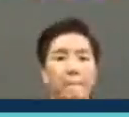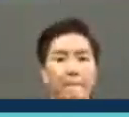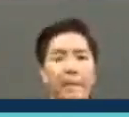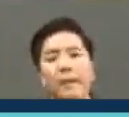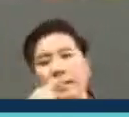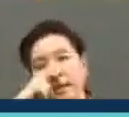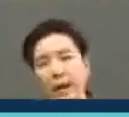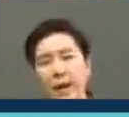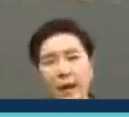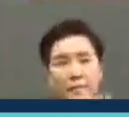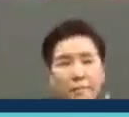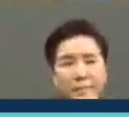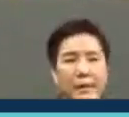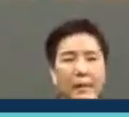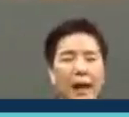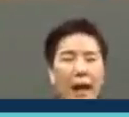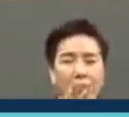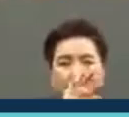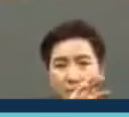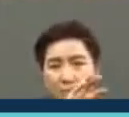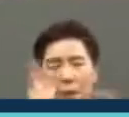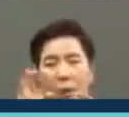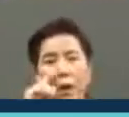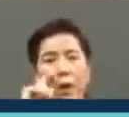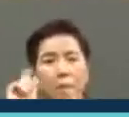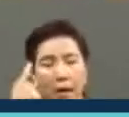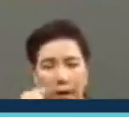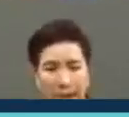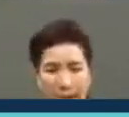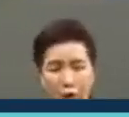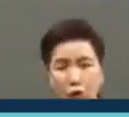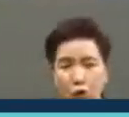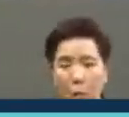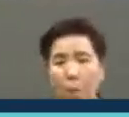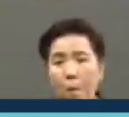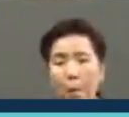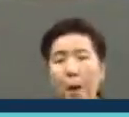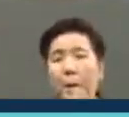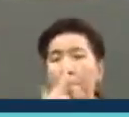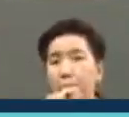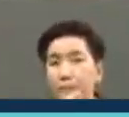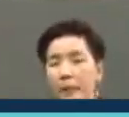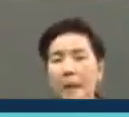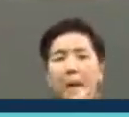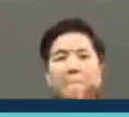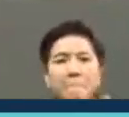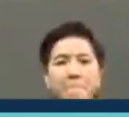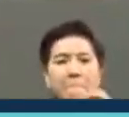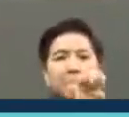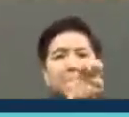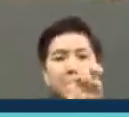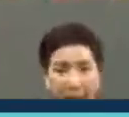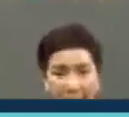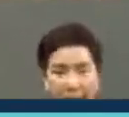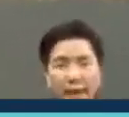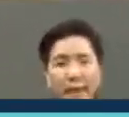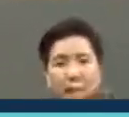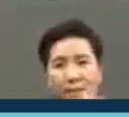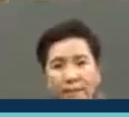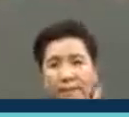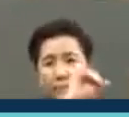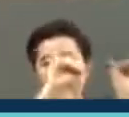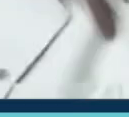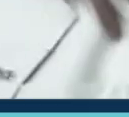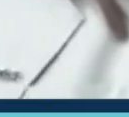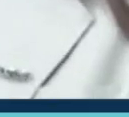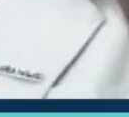จและก็ขับเคลื่อนการท่องเที่ยวของประเทศไทยเป็นทัวริซึมฮับนะคะแล้วก็สร้างเศรษฐกิจหมุนเวียนแล้วก็ตอกย้ำหมุดหมายที่สำคัญด้านการท่องเที่ยวระดับโล